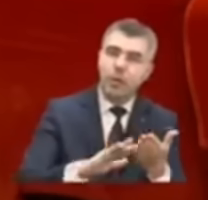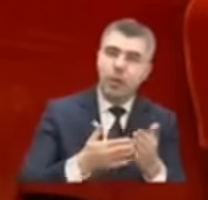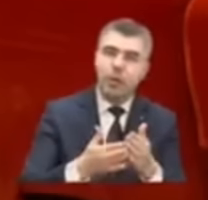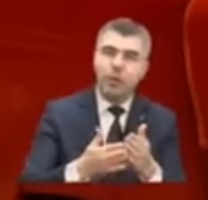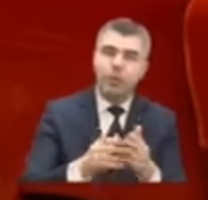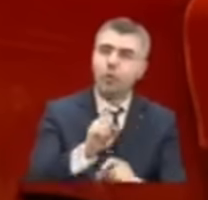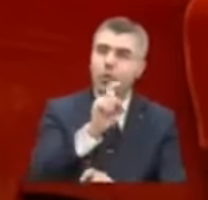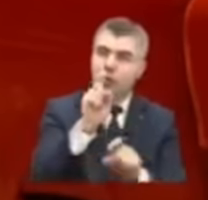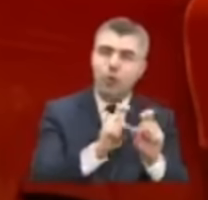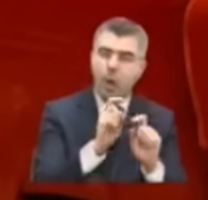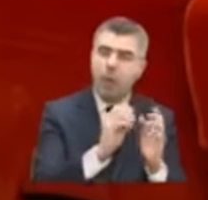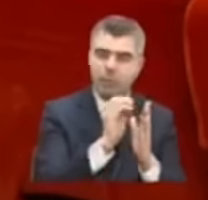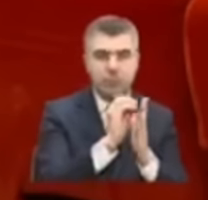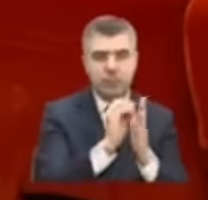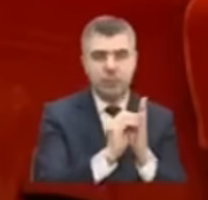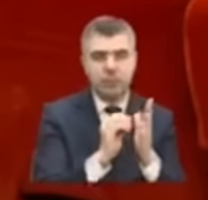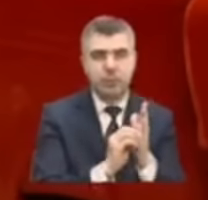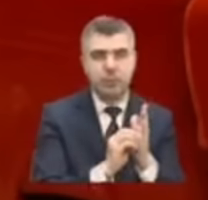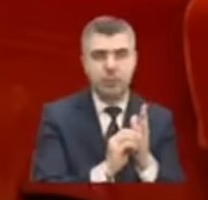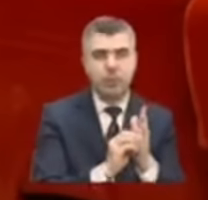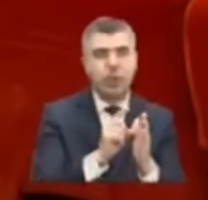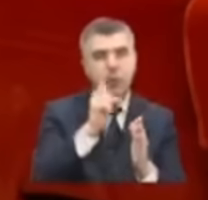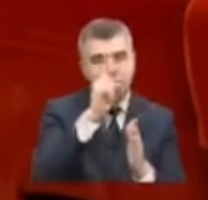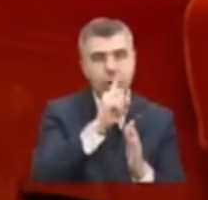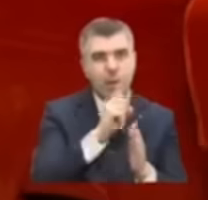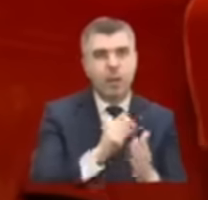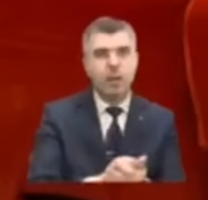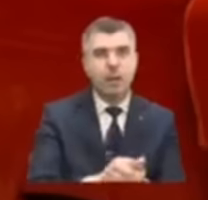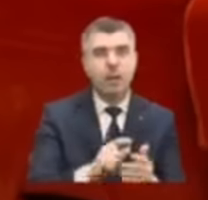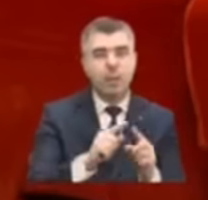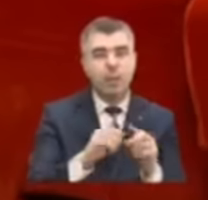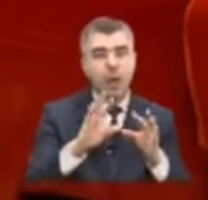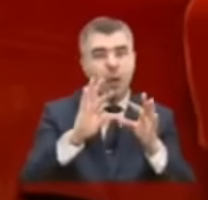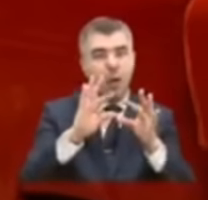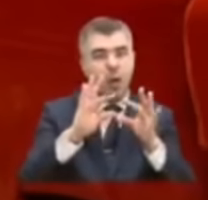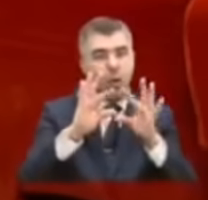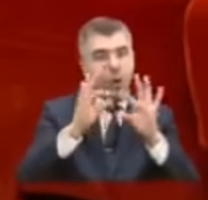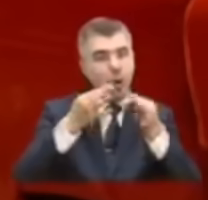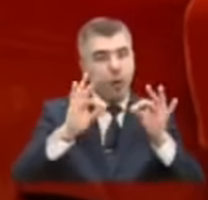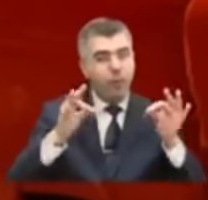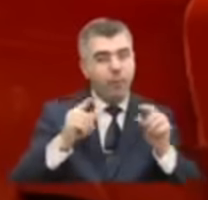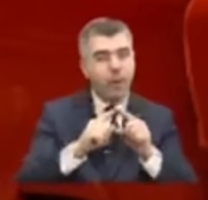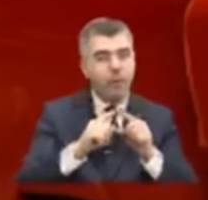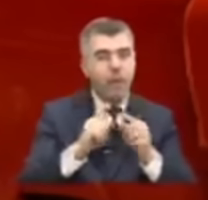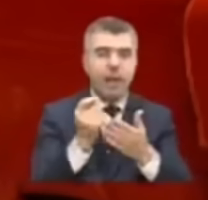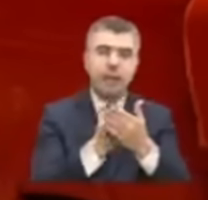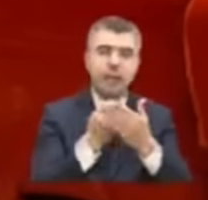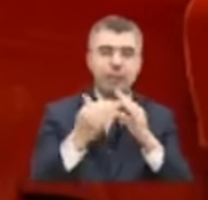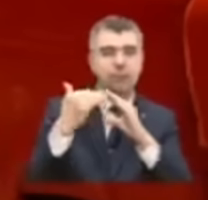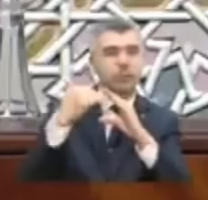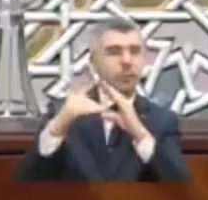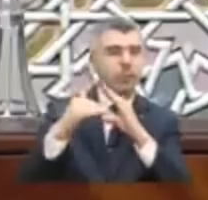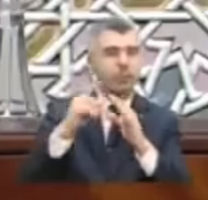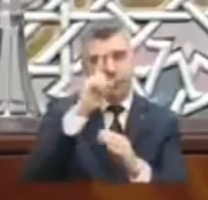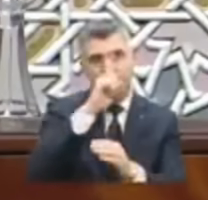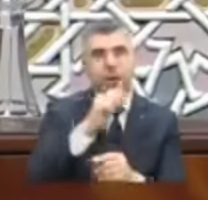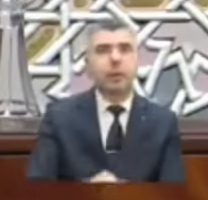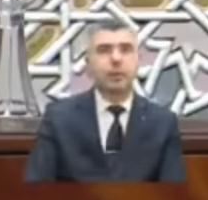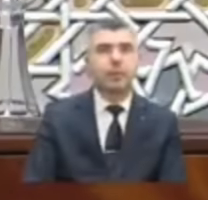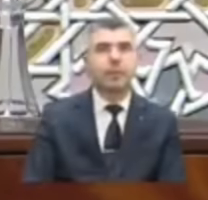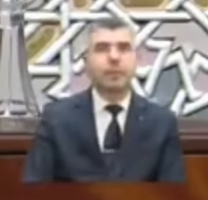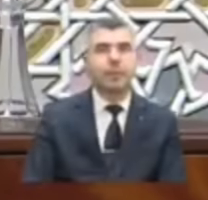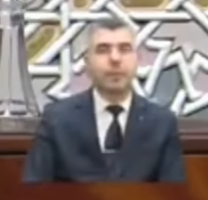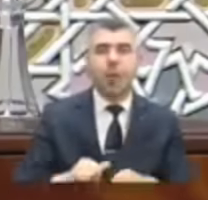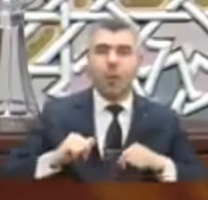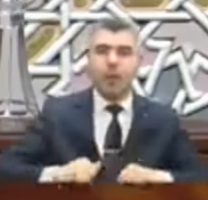اسئله مطروحه لا بغيتوا الله يخليك غ نعطيكم اكثر تفاصيل من بعد كتابه وشكرا سيد وزير